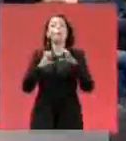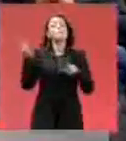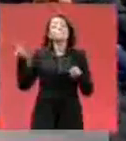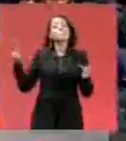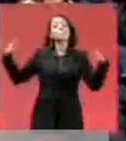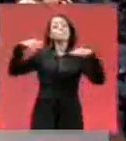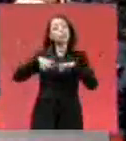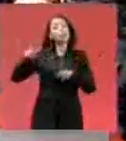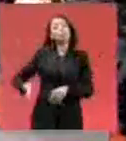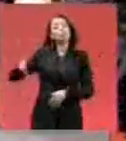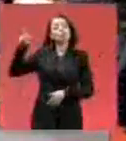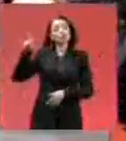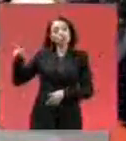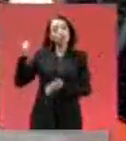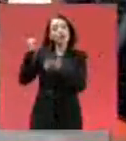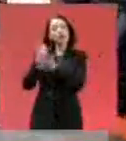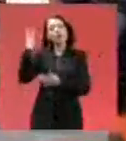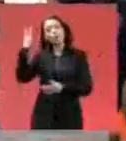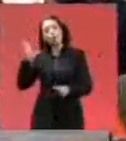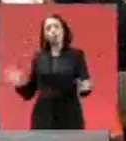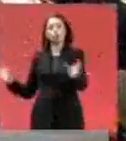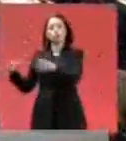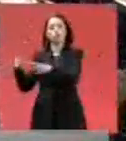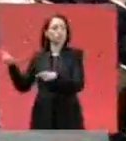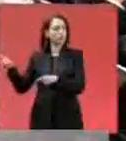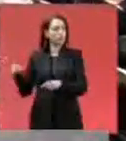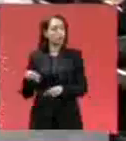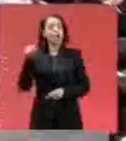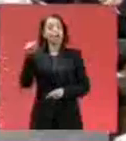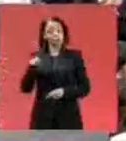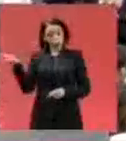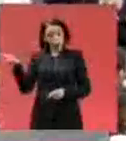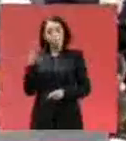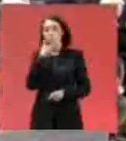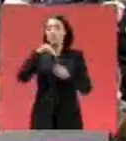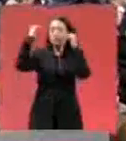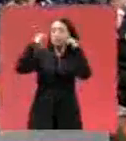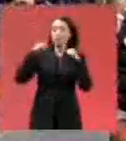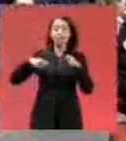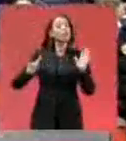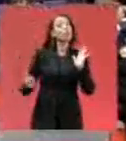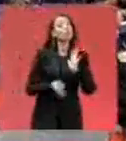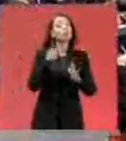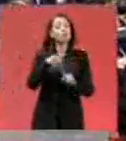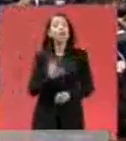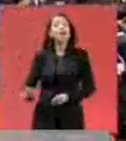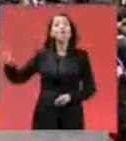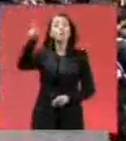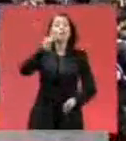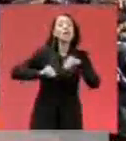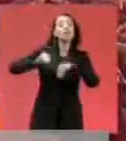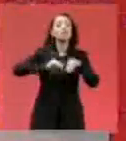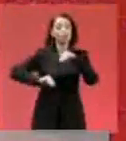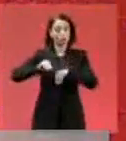κυρίου Μητσοτάκη και για το πλαστό του αφήγημα. Και θα είναι κόλαφος γιατί για πρώτη φορά σε ευρωπαϊκές